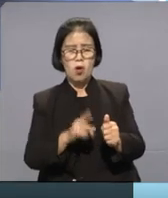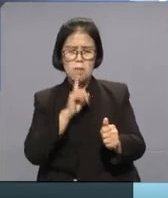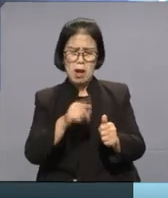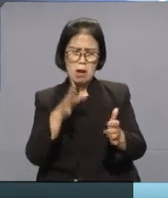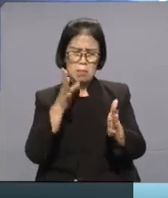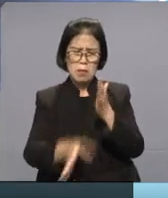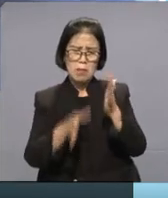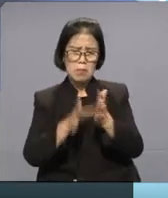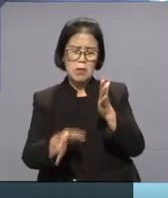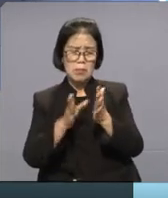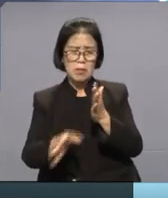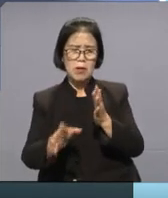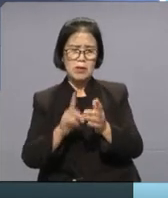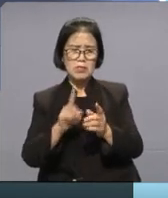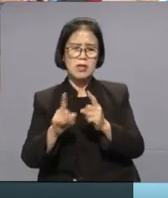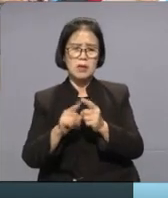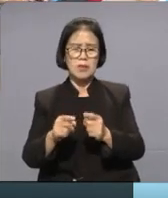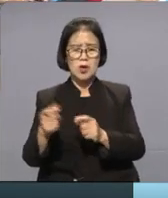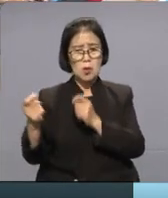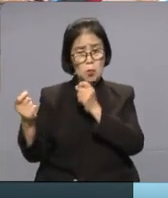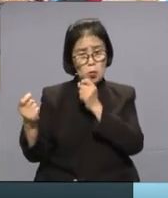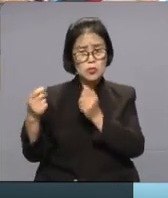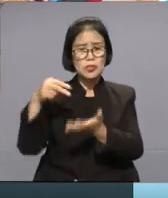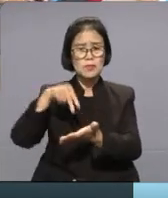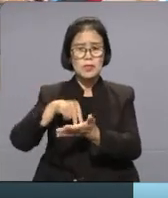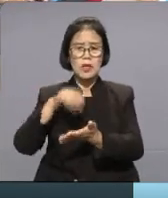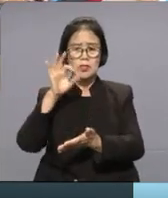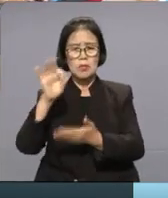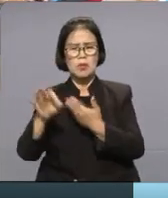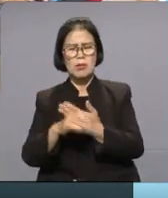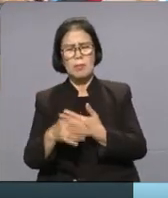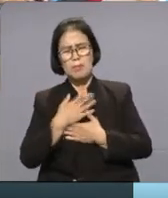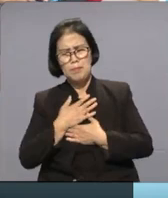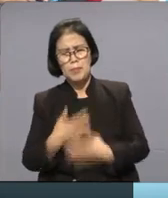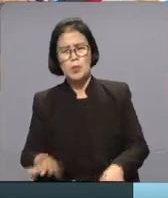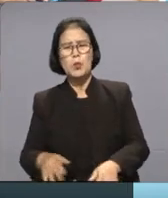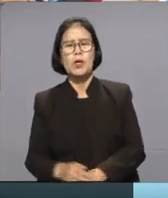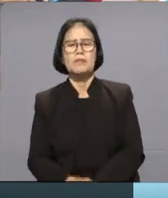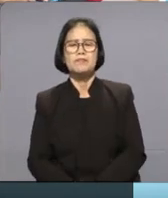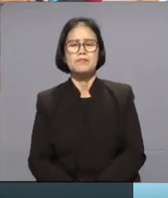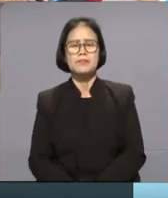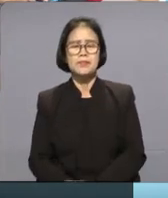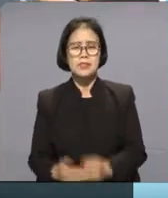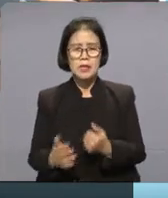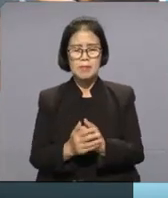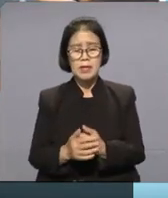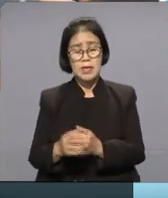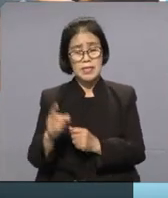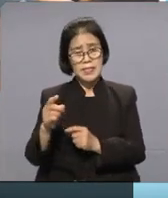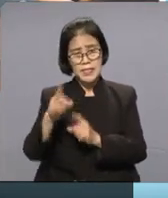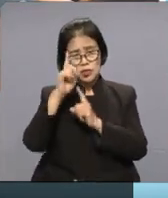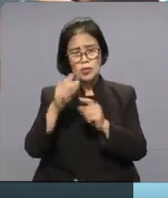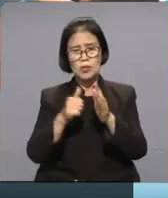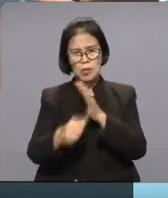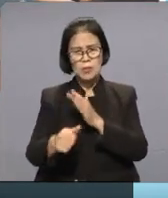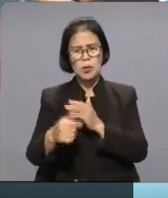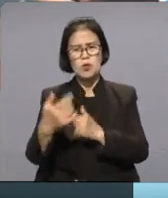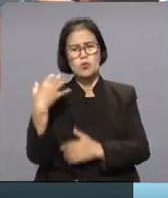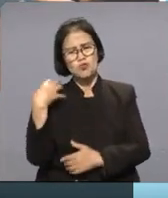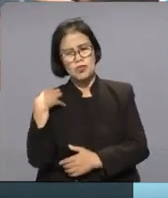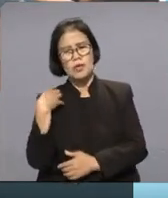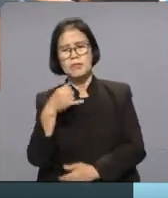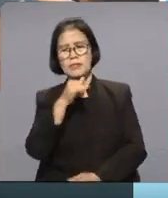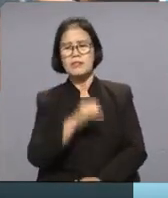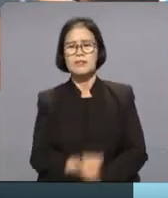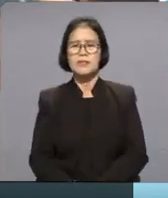얘기하는 당대표를 향해서 보수의 입장에서는 좀 피로감이 쌓이고 있는 입장이기 때문에 이 또한 이준석 대표에게는 굉장한 부담이 될 수